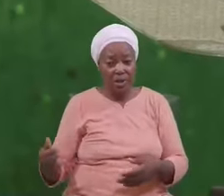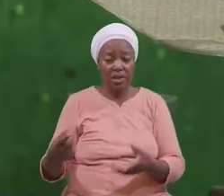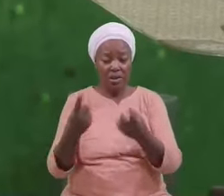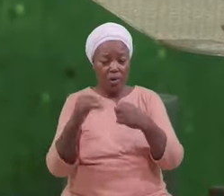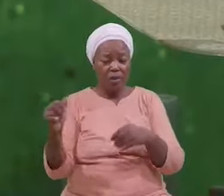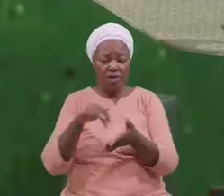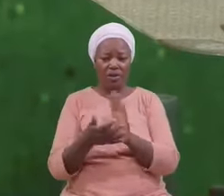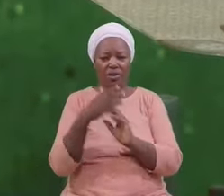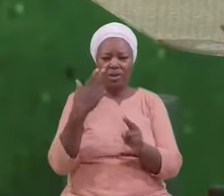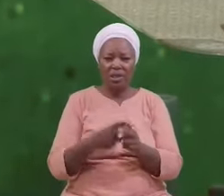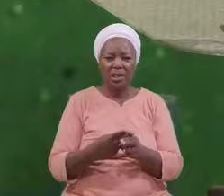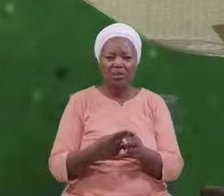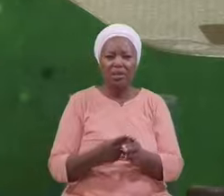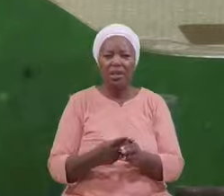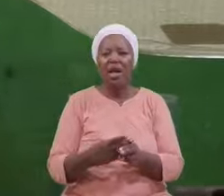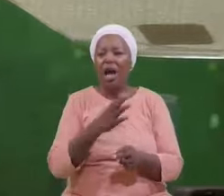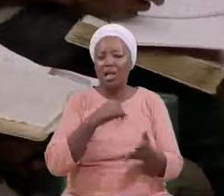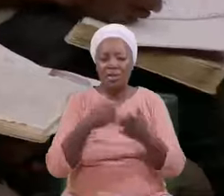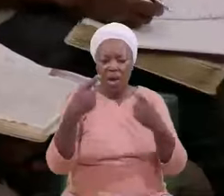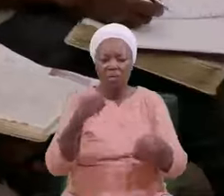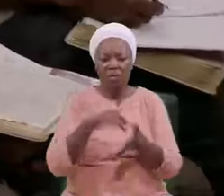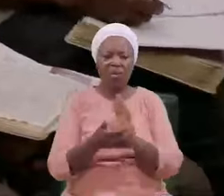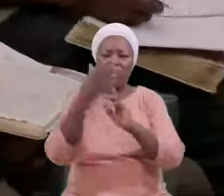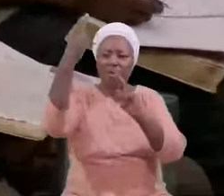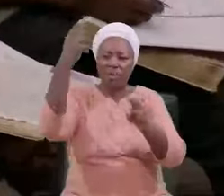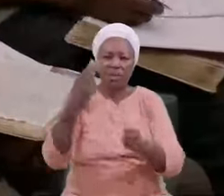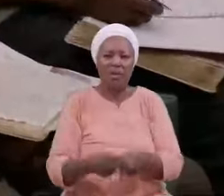à vous au nom de Jésus-Christ.